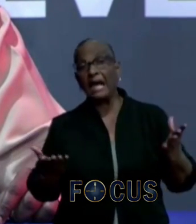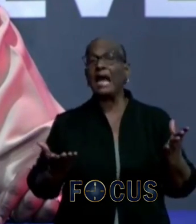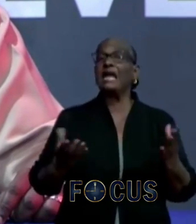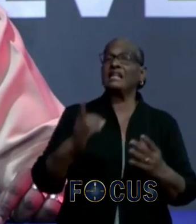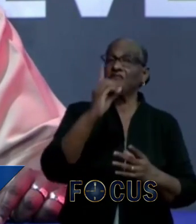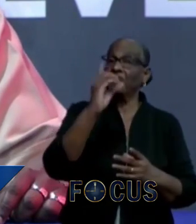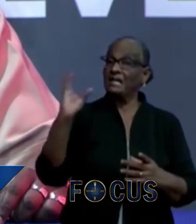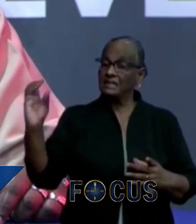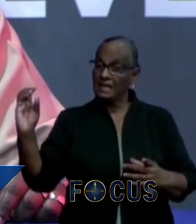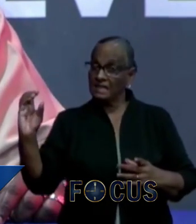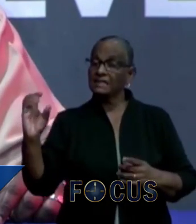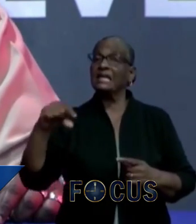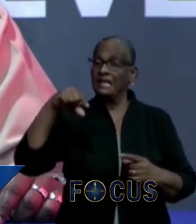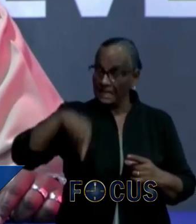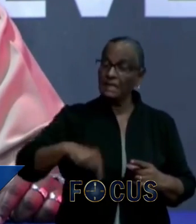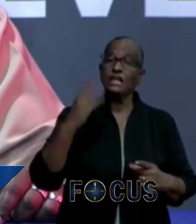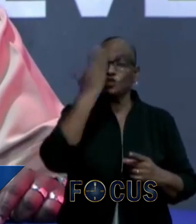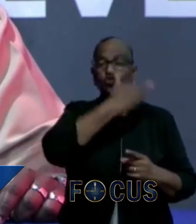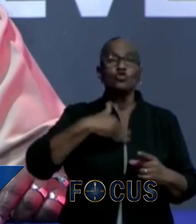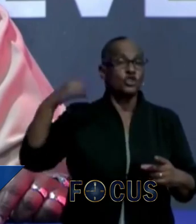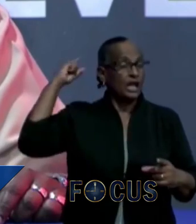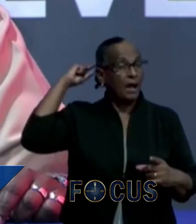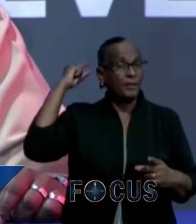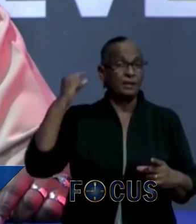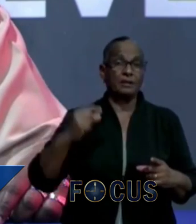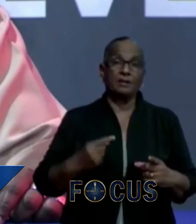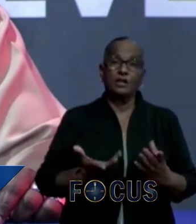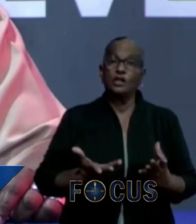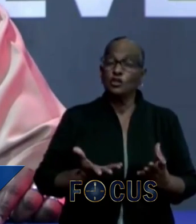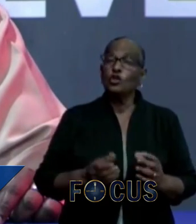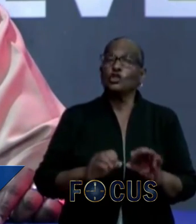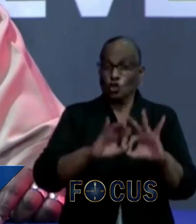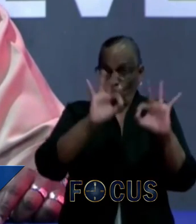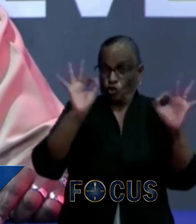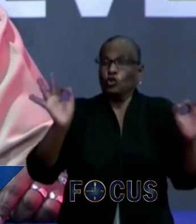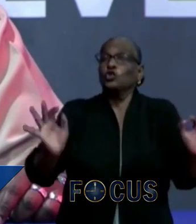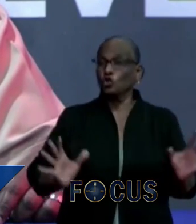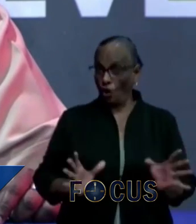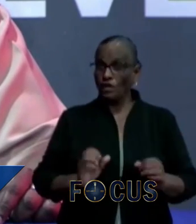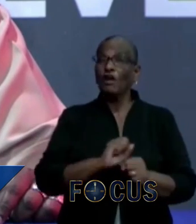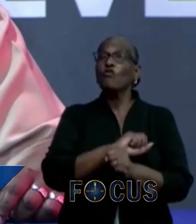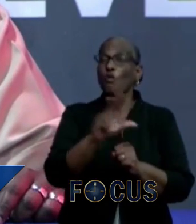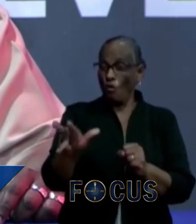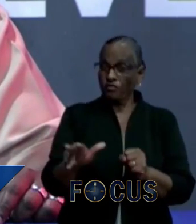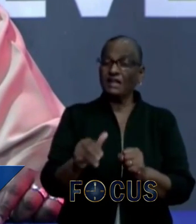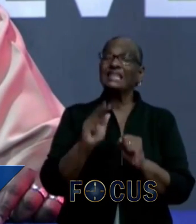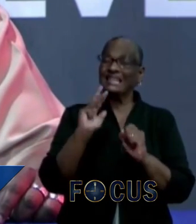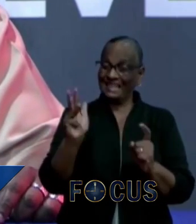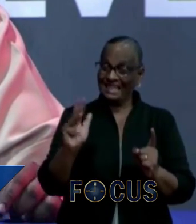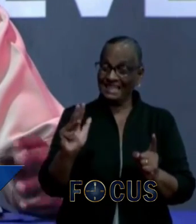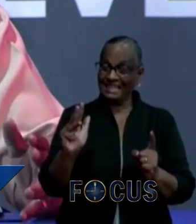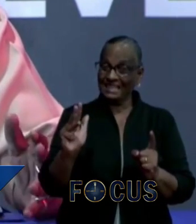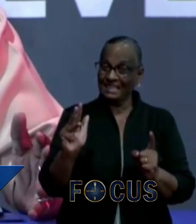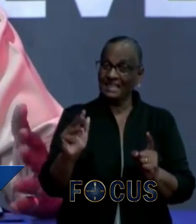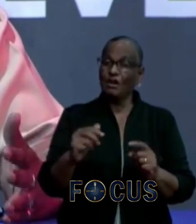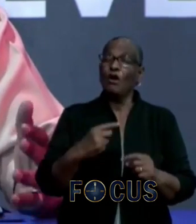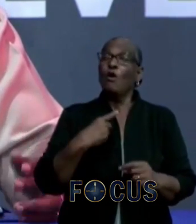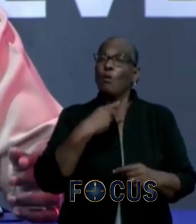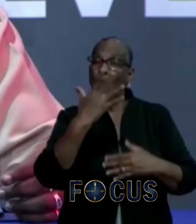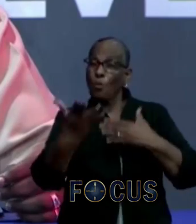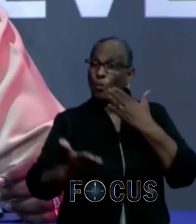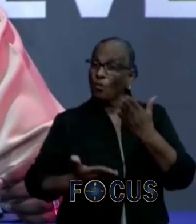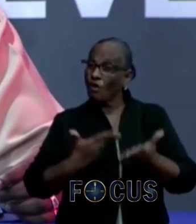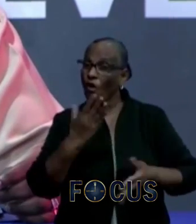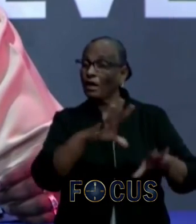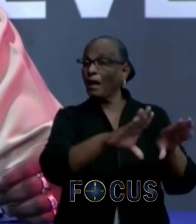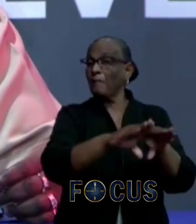de districtscommissariaten in Suriname. Dus akriboitori na van COVID-19, de